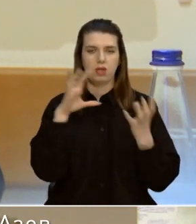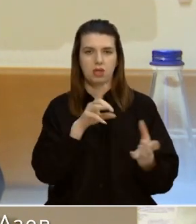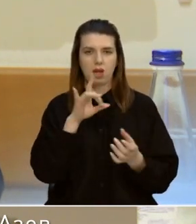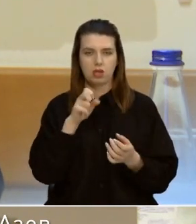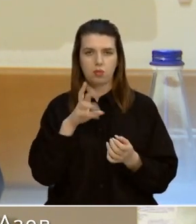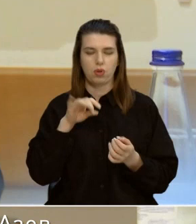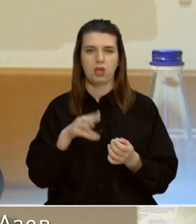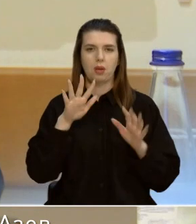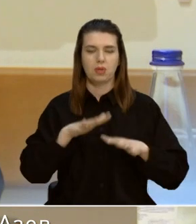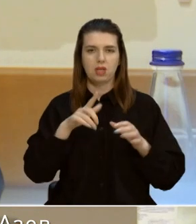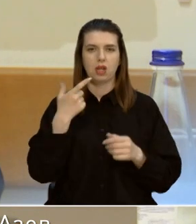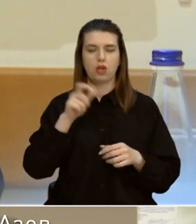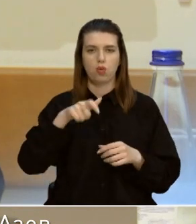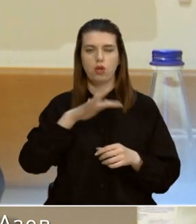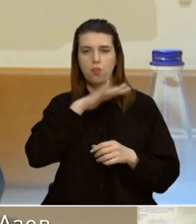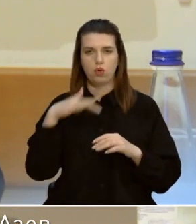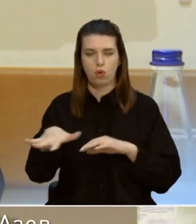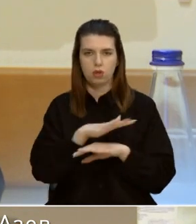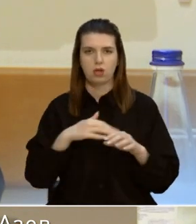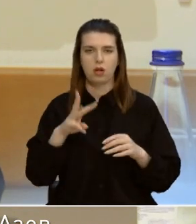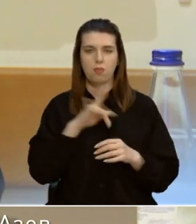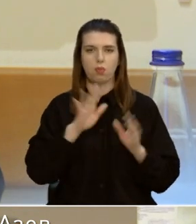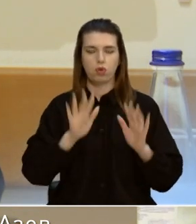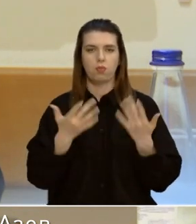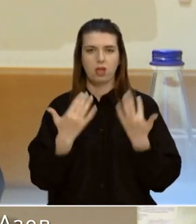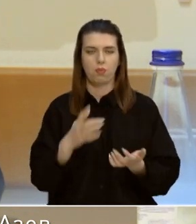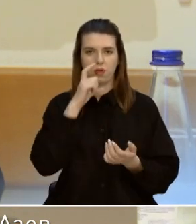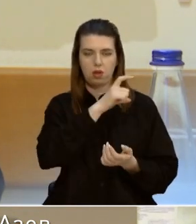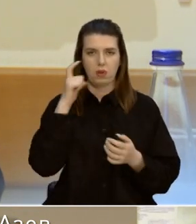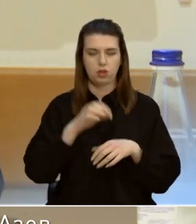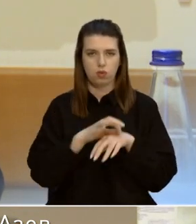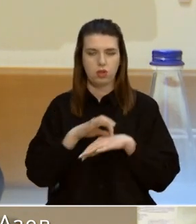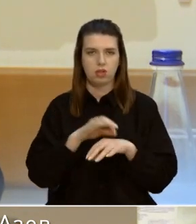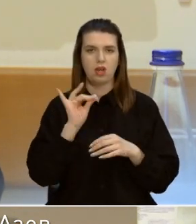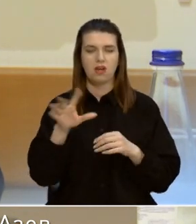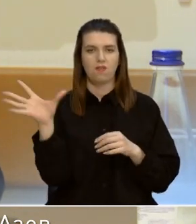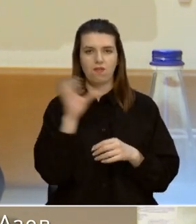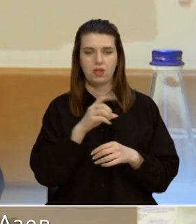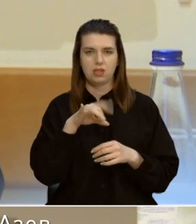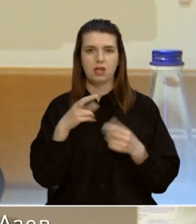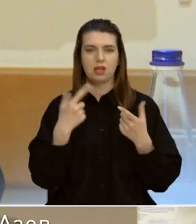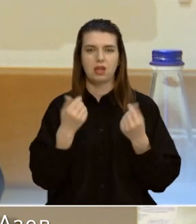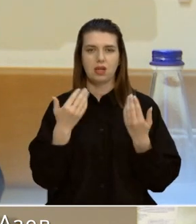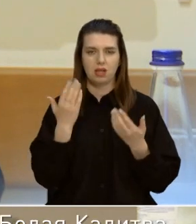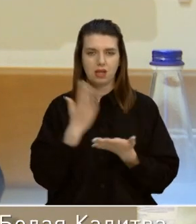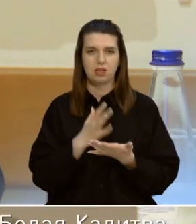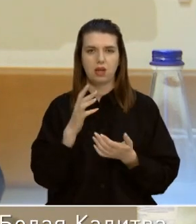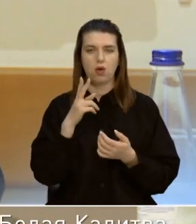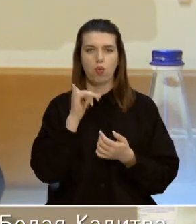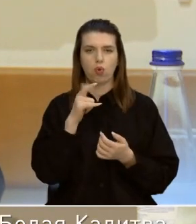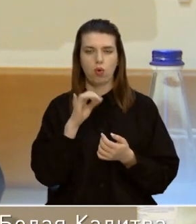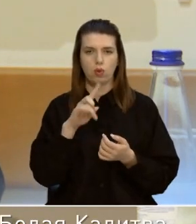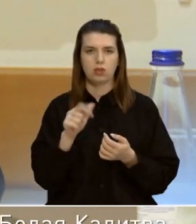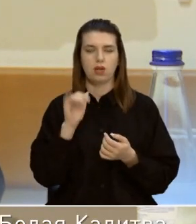транспорте, в местах скопления людей. Мы будем требовать масочного режима. Везде, где есть потенциальная